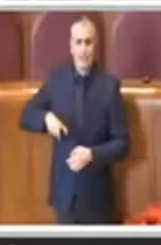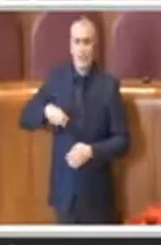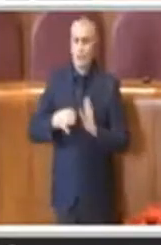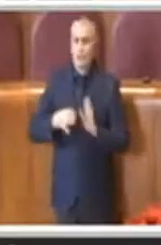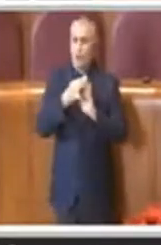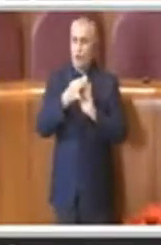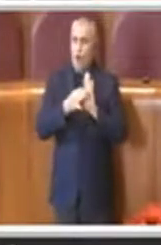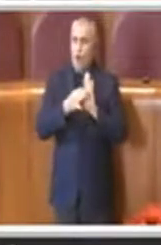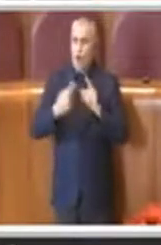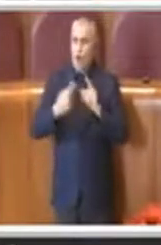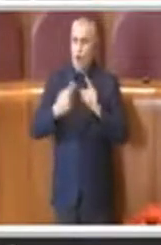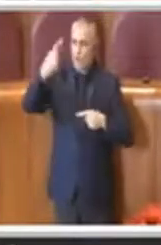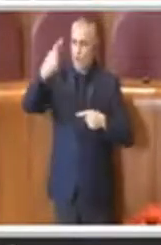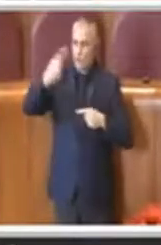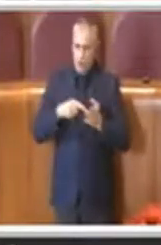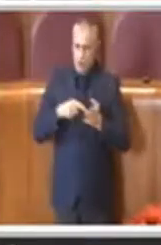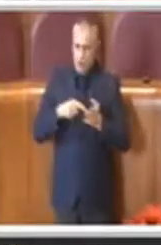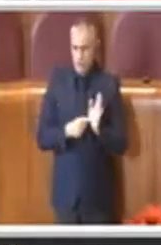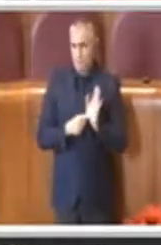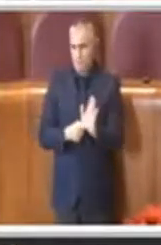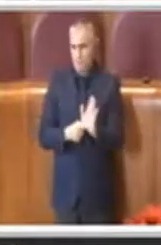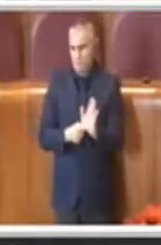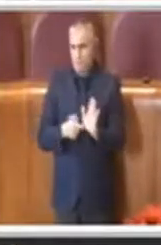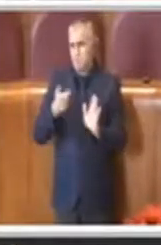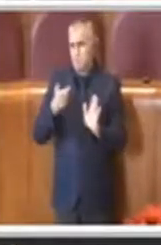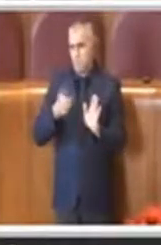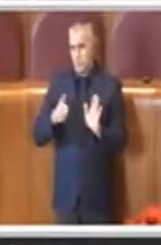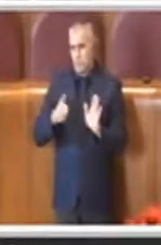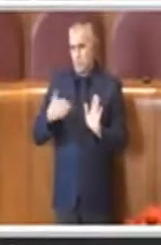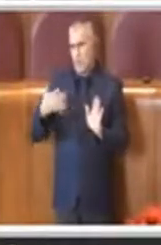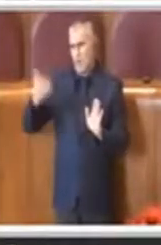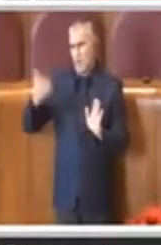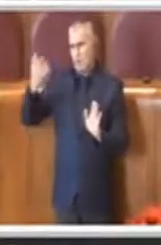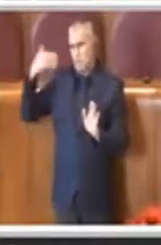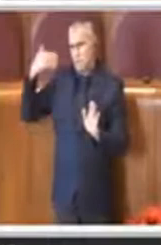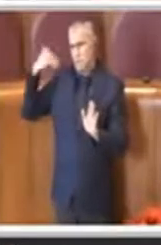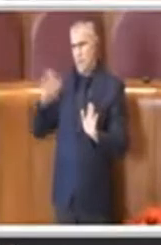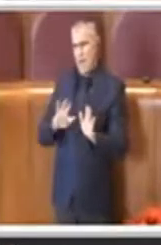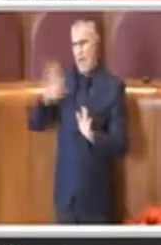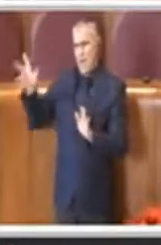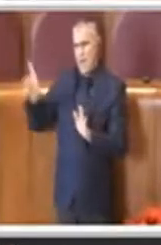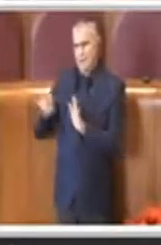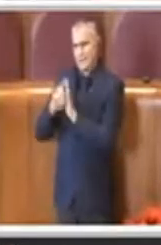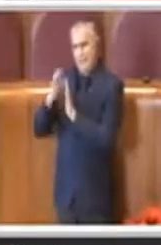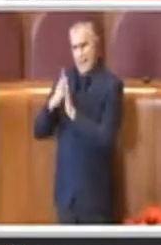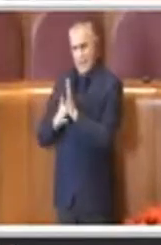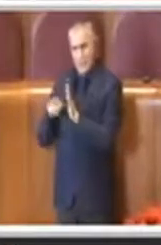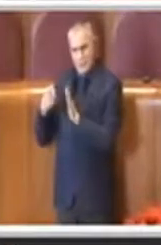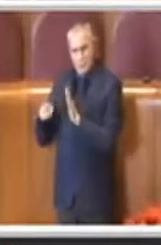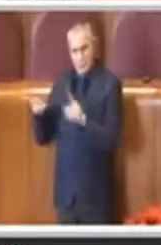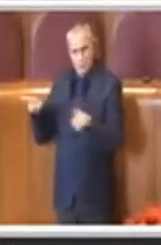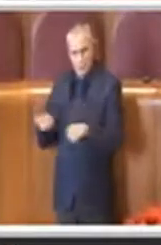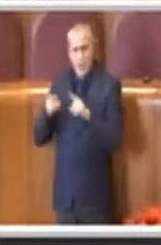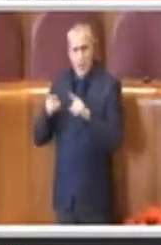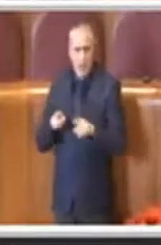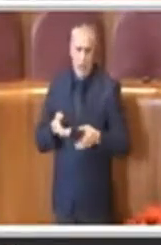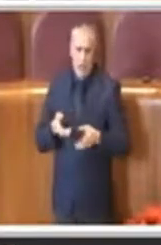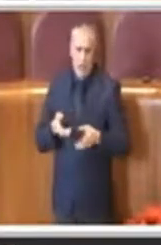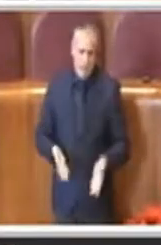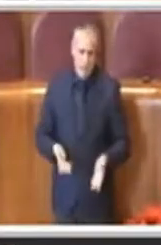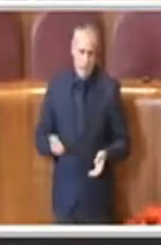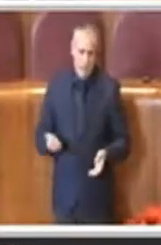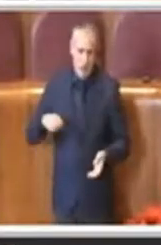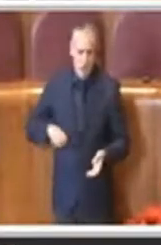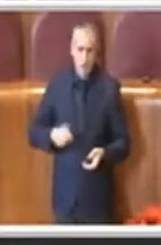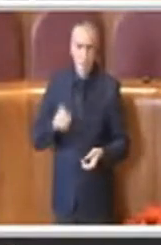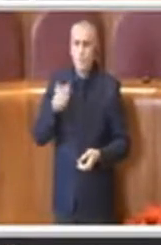tra l'altro ho fatto anche in occasione di altre delibere, di questo genere, proprio per quanto